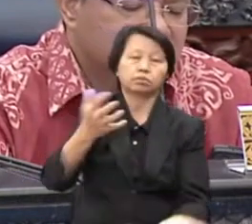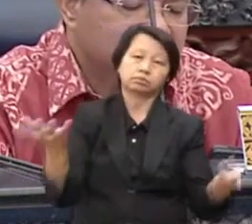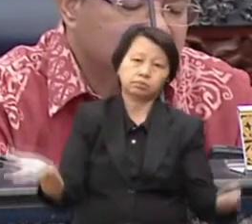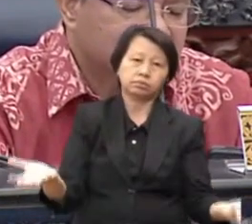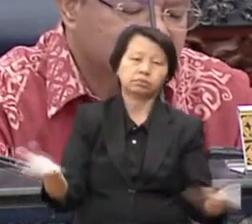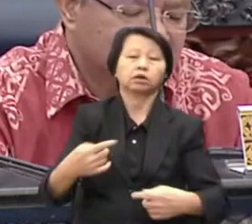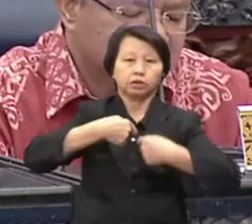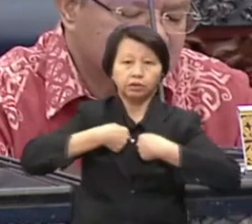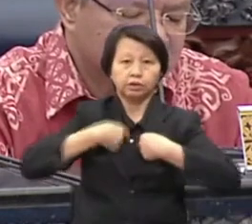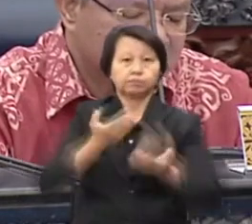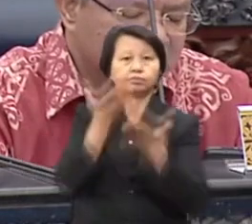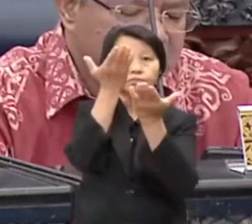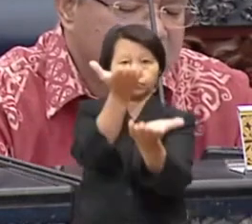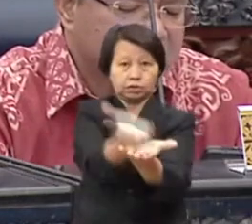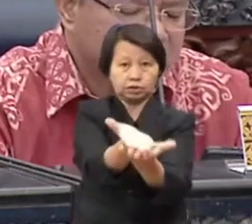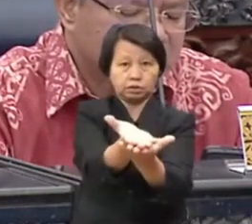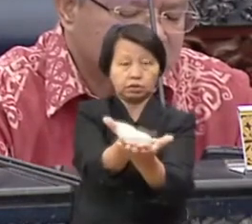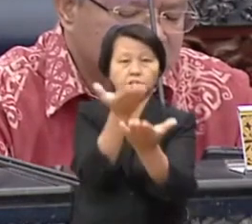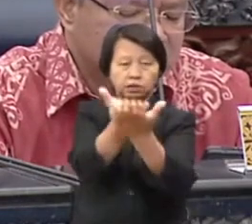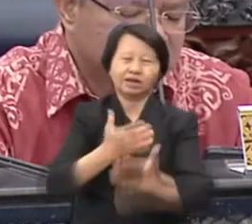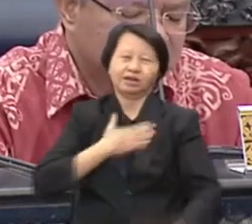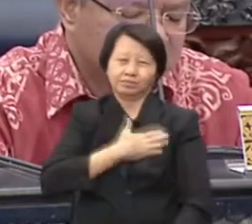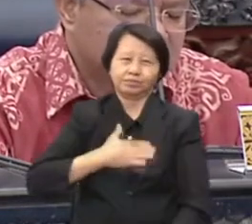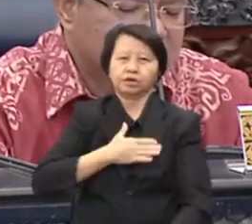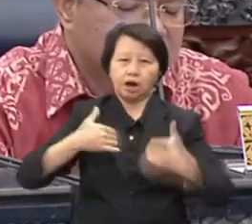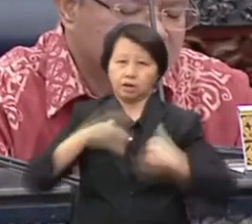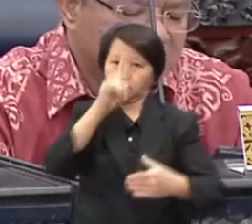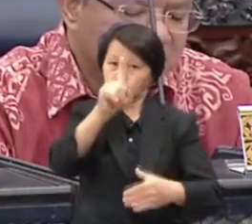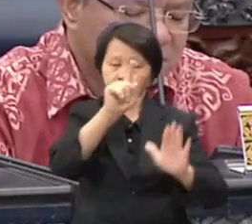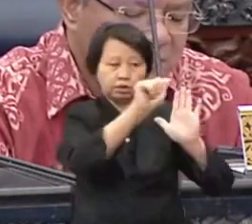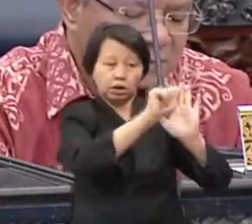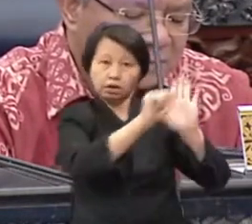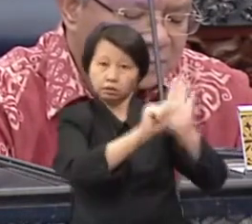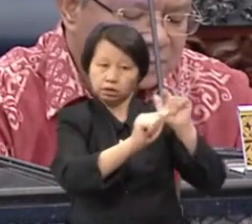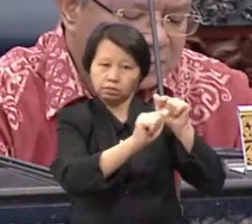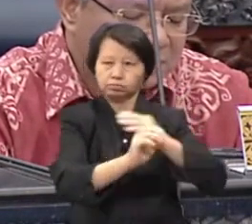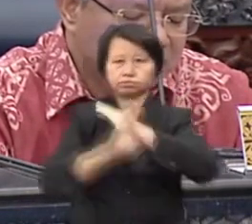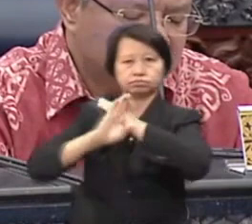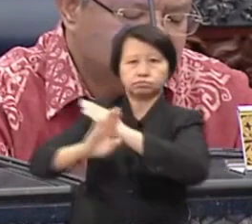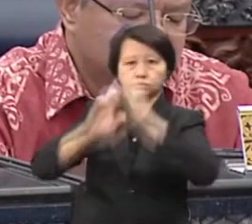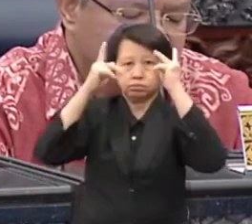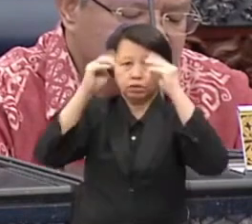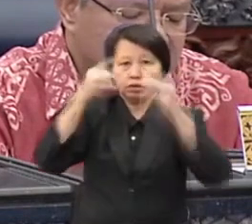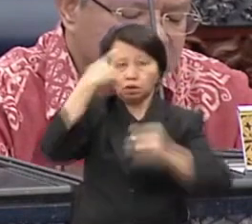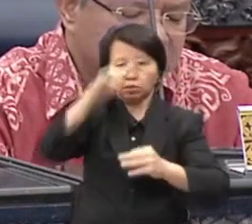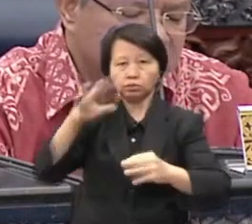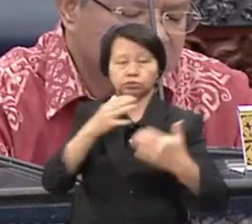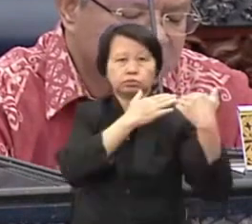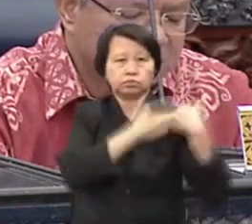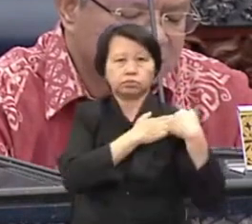demikian saya mencadangkan agar diwujudkan satu aktor yang menghalang Perdana Menteri untuk